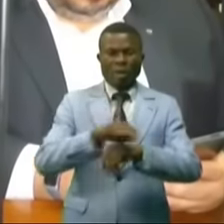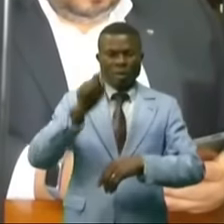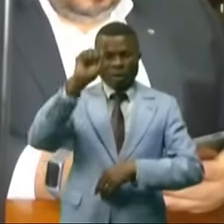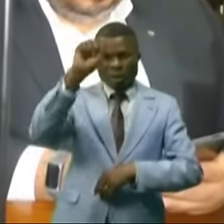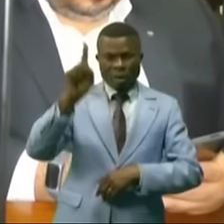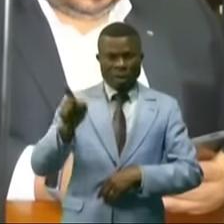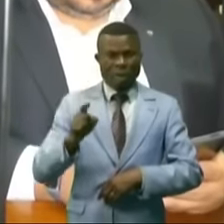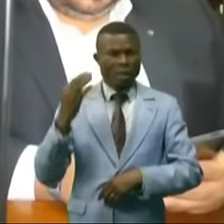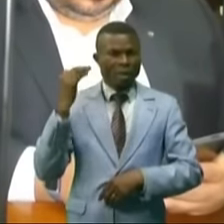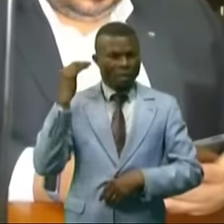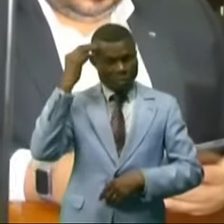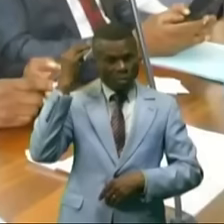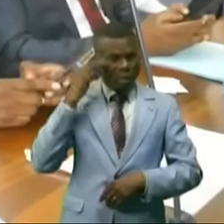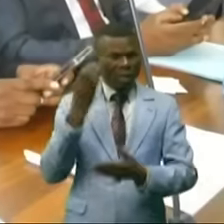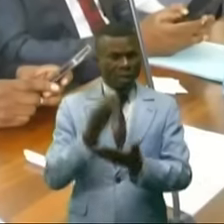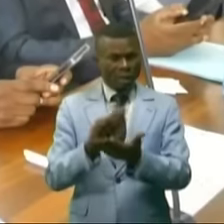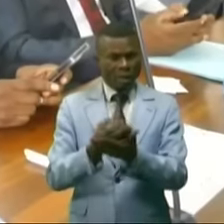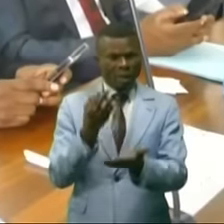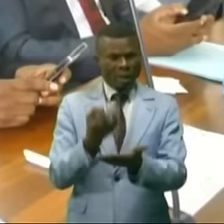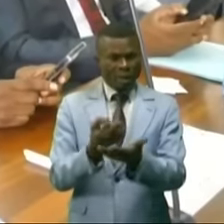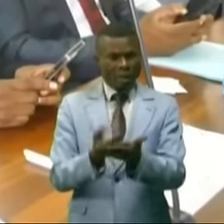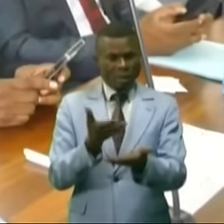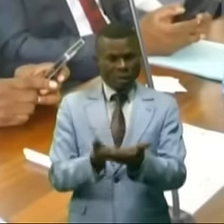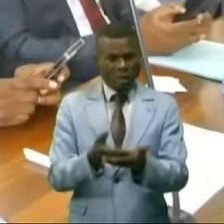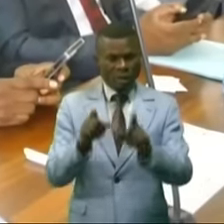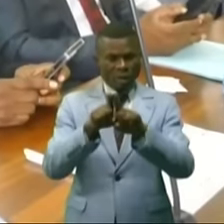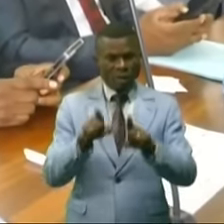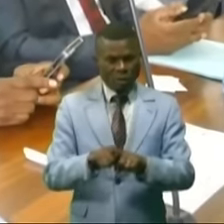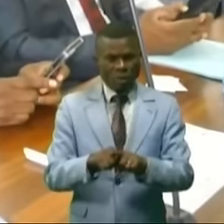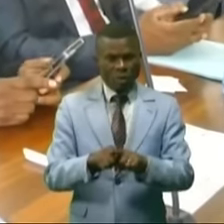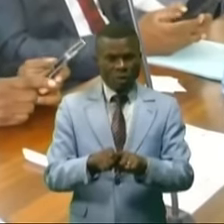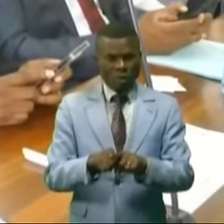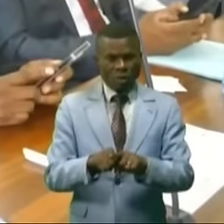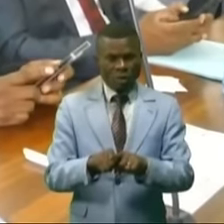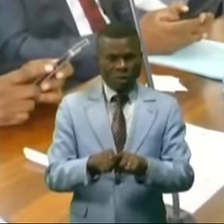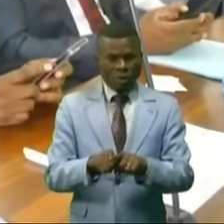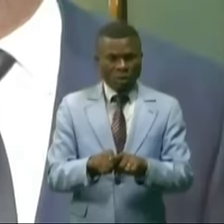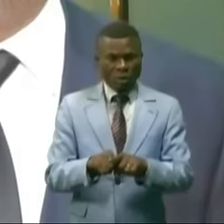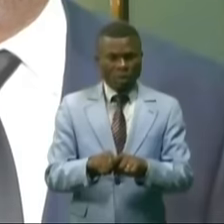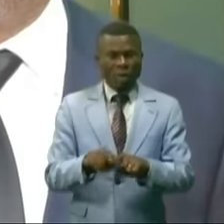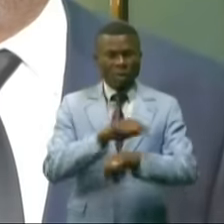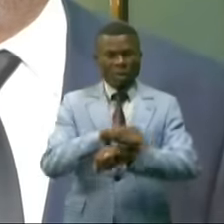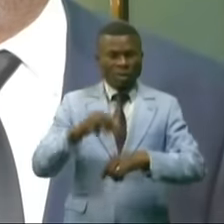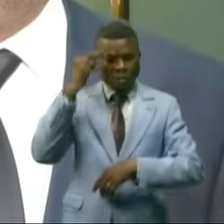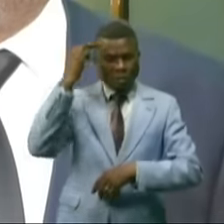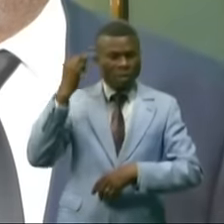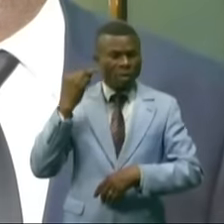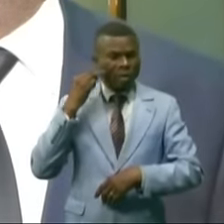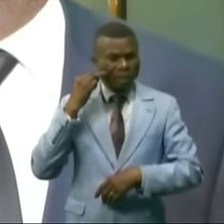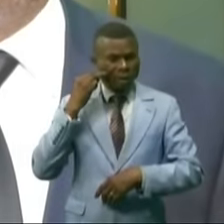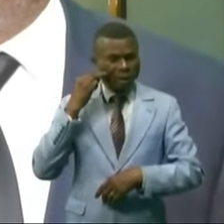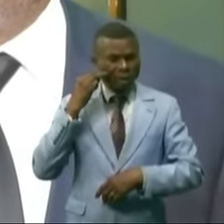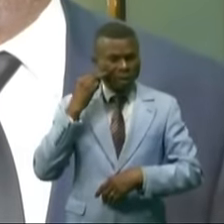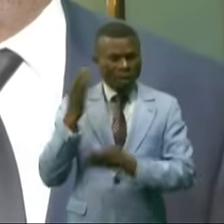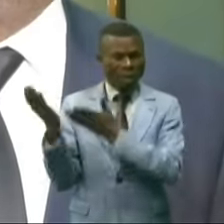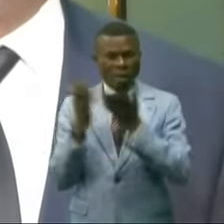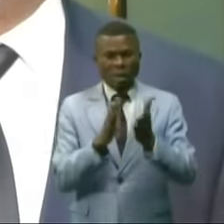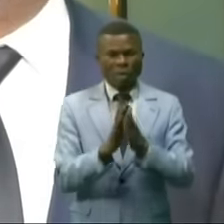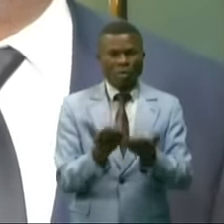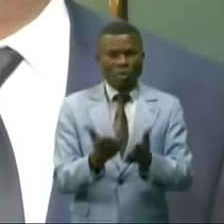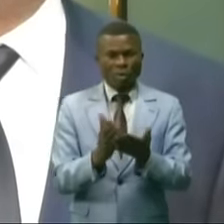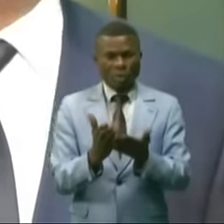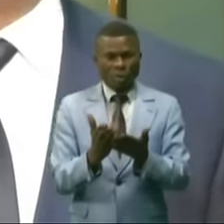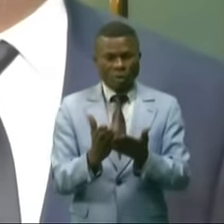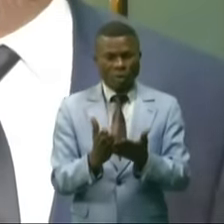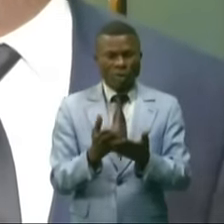que l'économie, les finances et bien sûr le ministère du portefeuille, pour voir